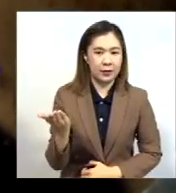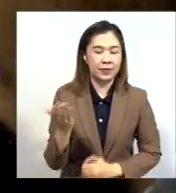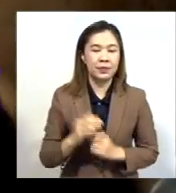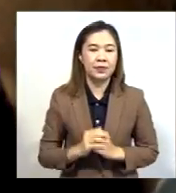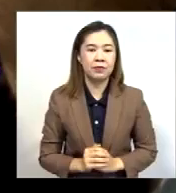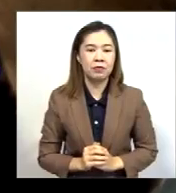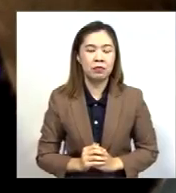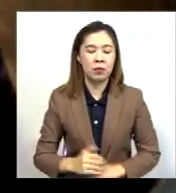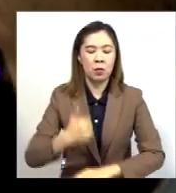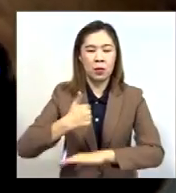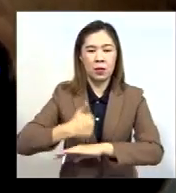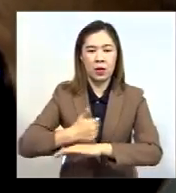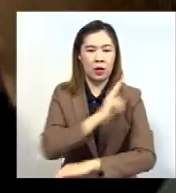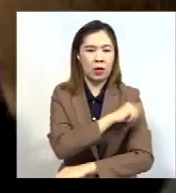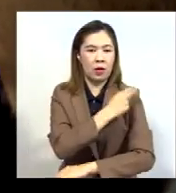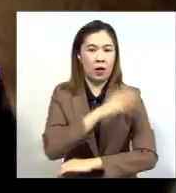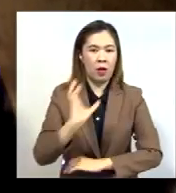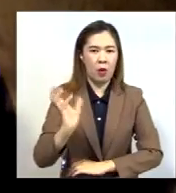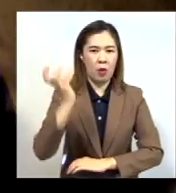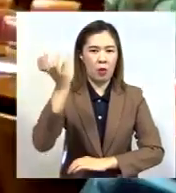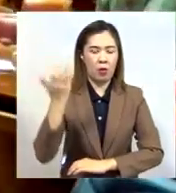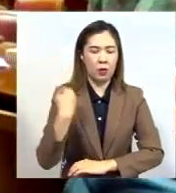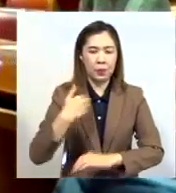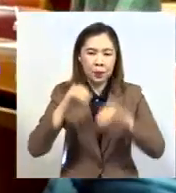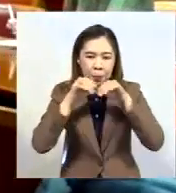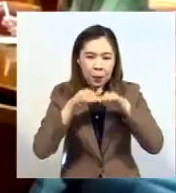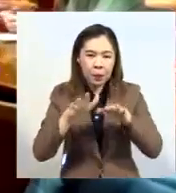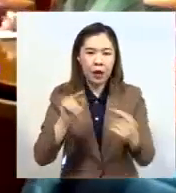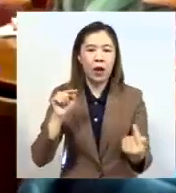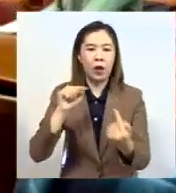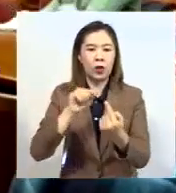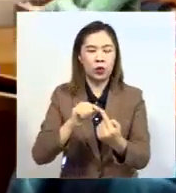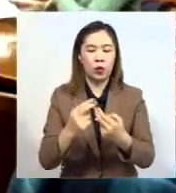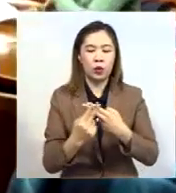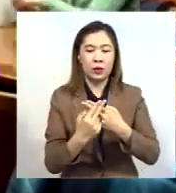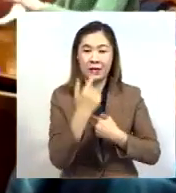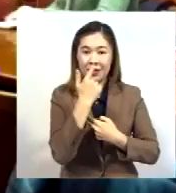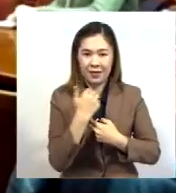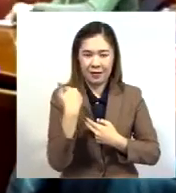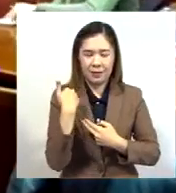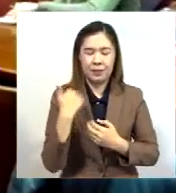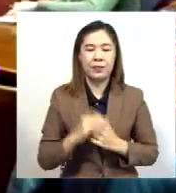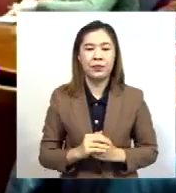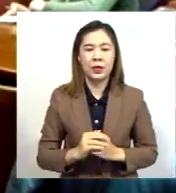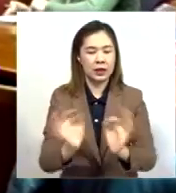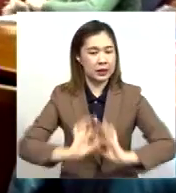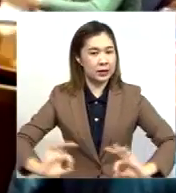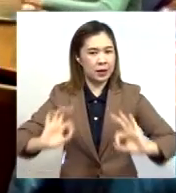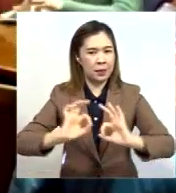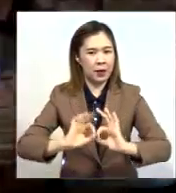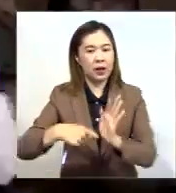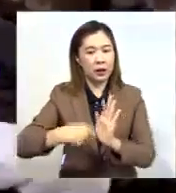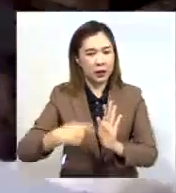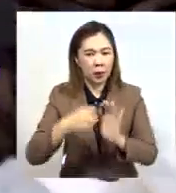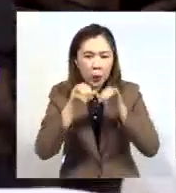สผู้อำนวยการองค์การอนามัยโลกแถลงที่นครเจนีวาในประเทศสวิตเซอร์แลนด์ว่าเหตุผลสำคัญที่มีการประก